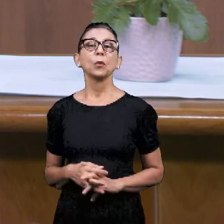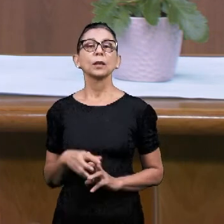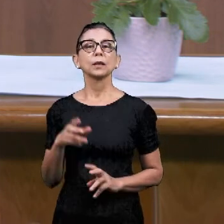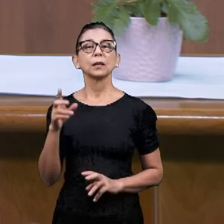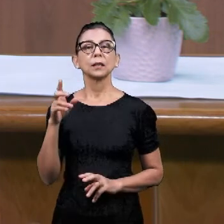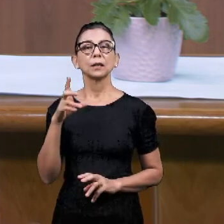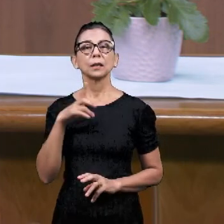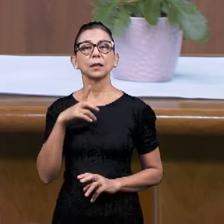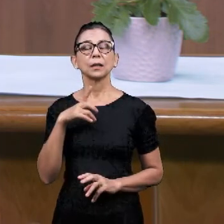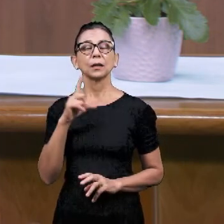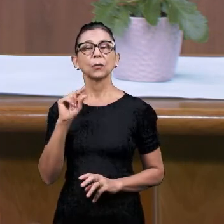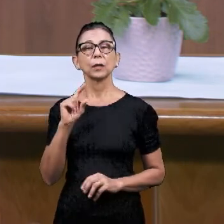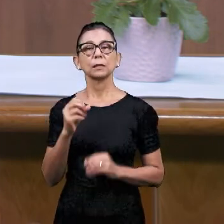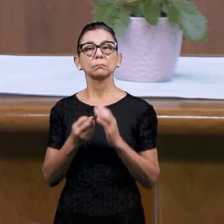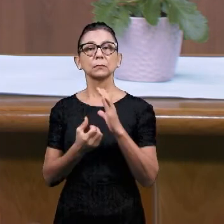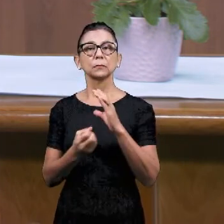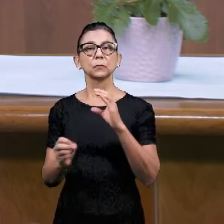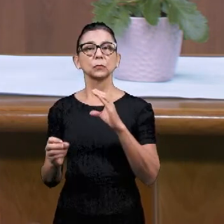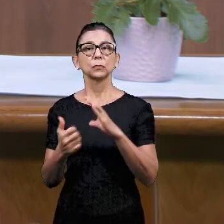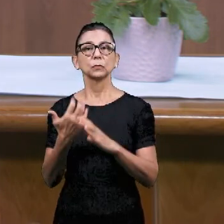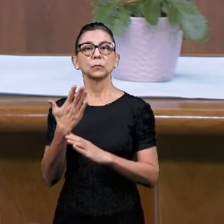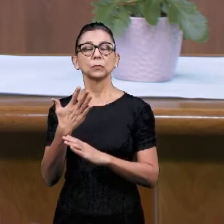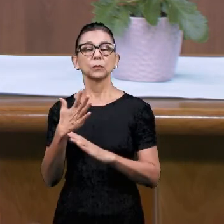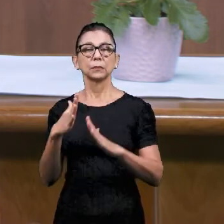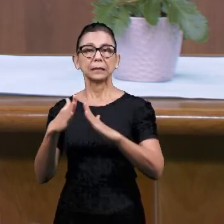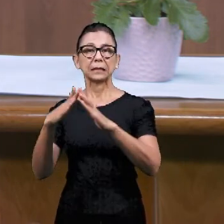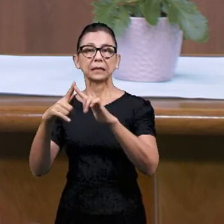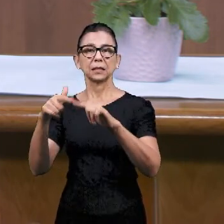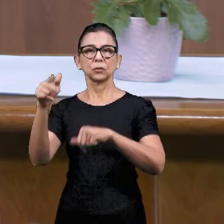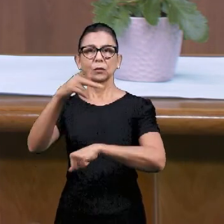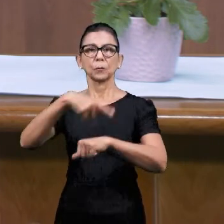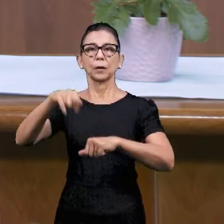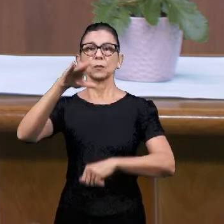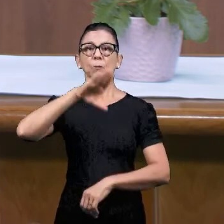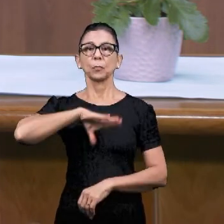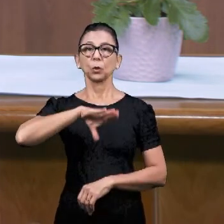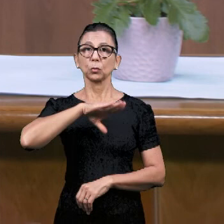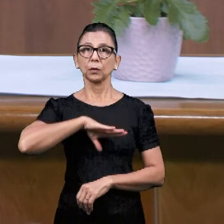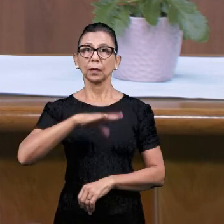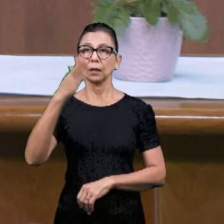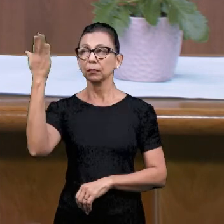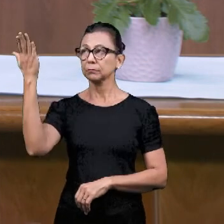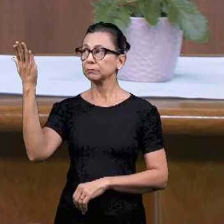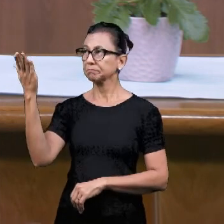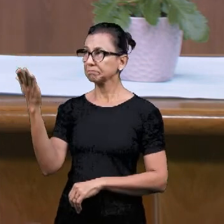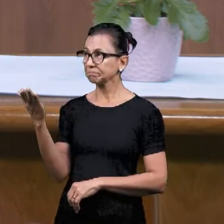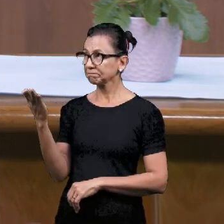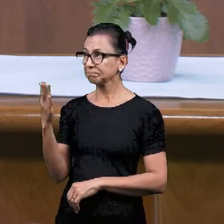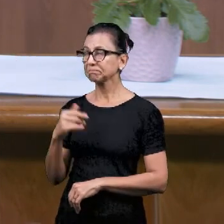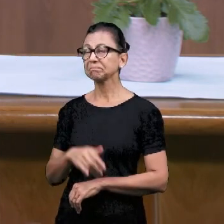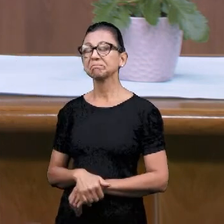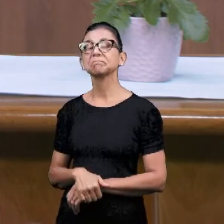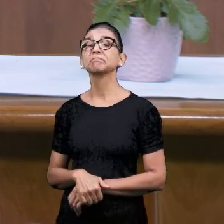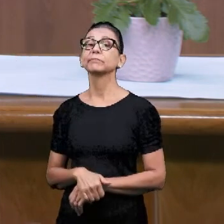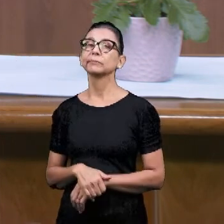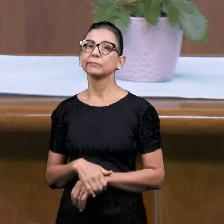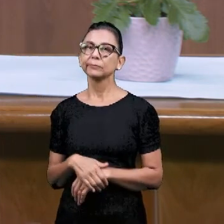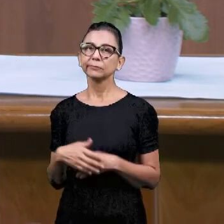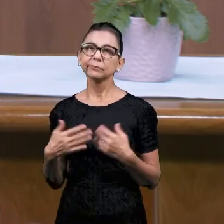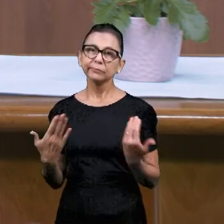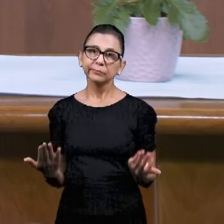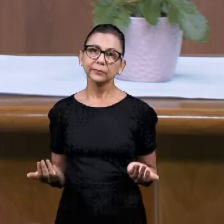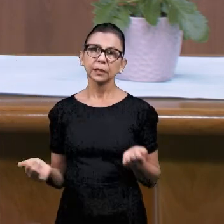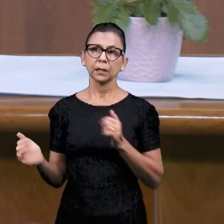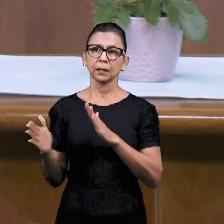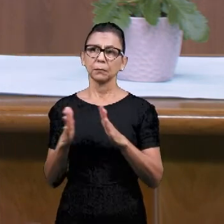été consacrée au Portugal. Donc, regardez bien que même dans cette